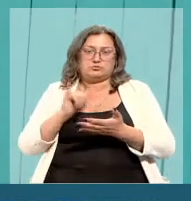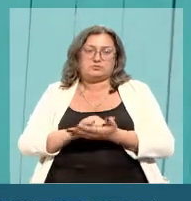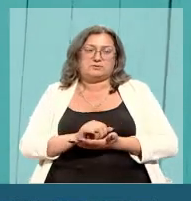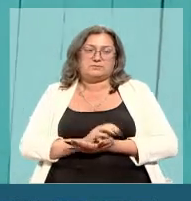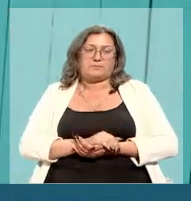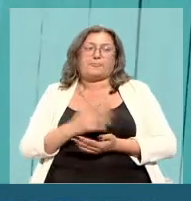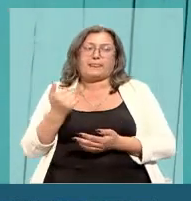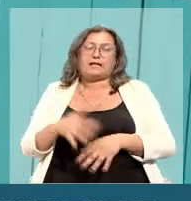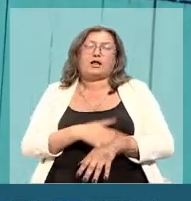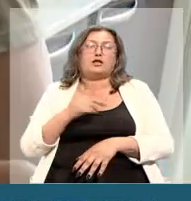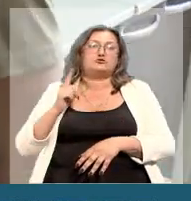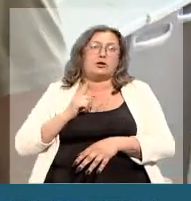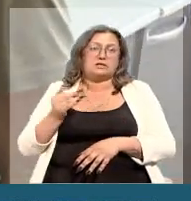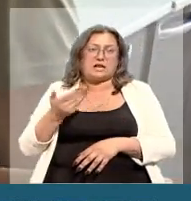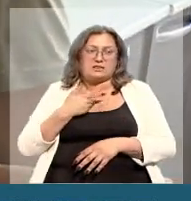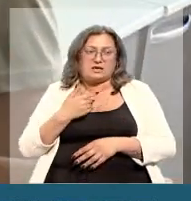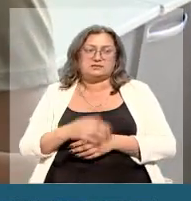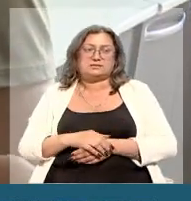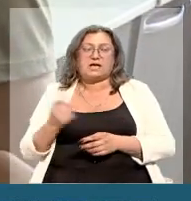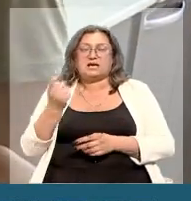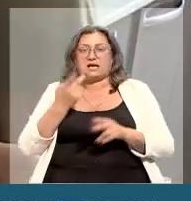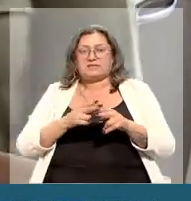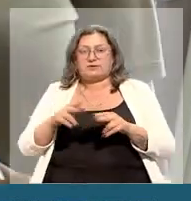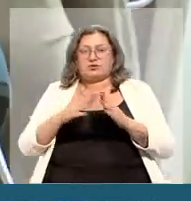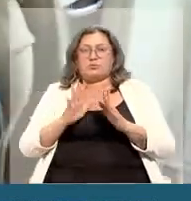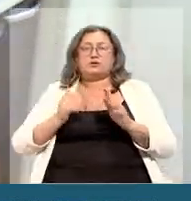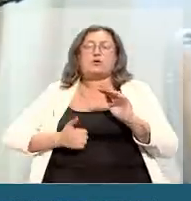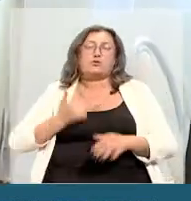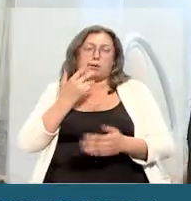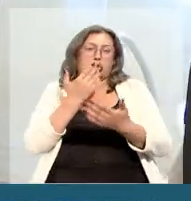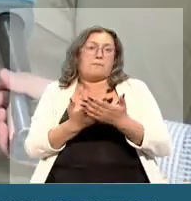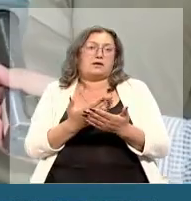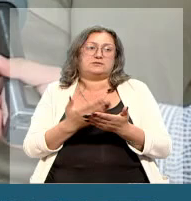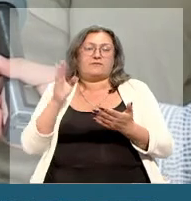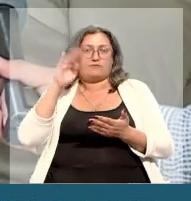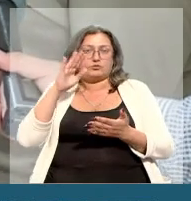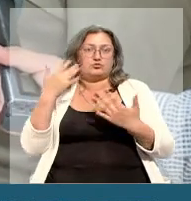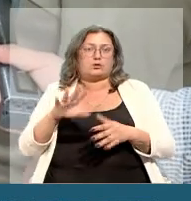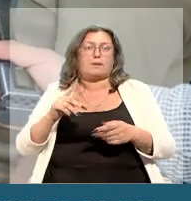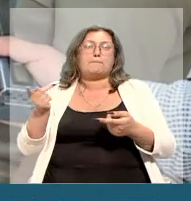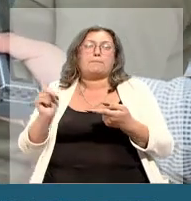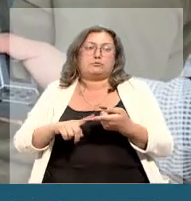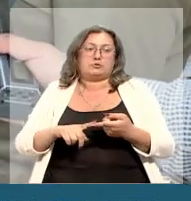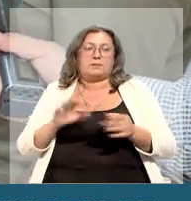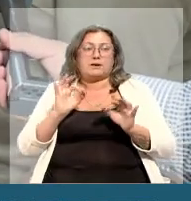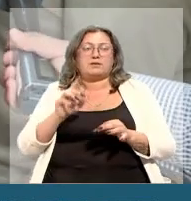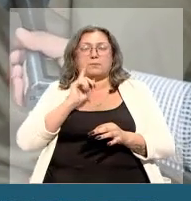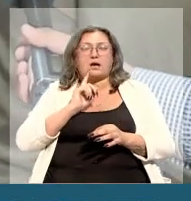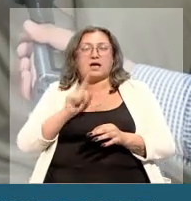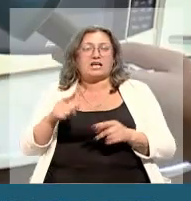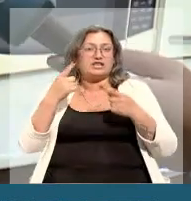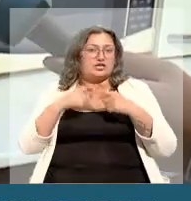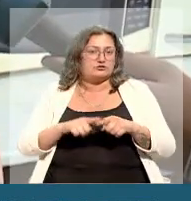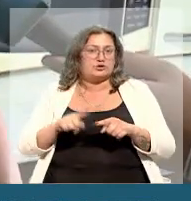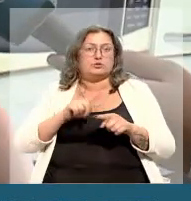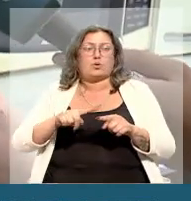правда, это долгожданно для нас. Хозяйка этого дома с гордостью демонстрирует, воду уже подключили. Правда, пока она